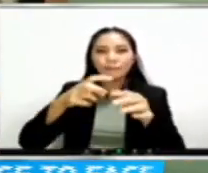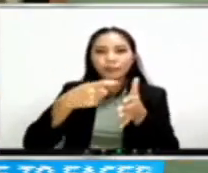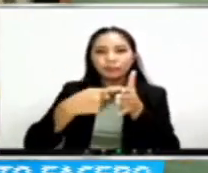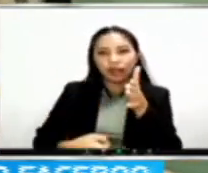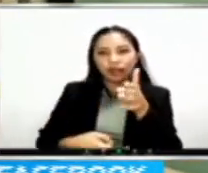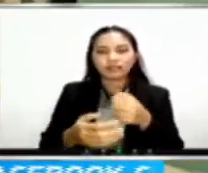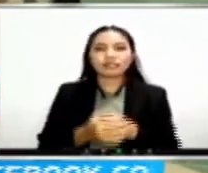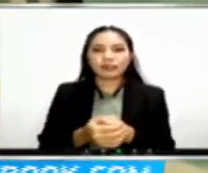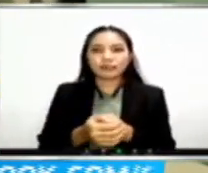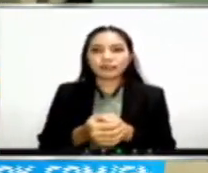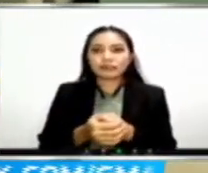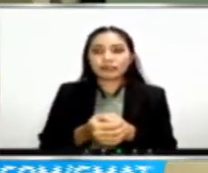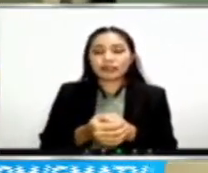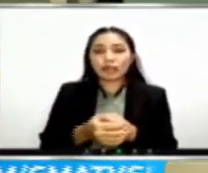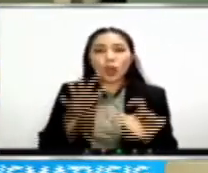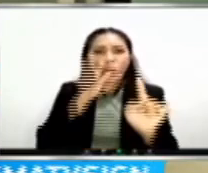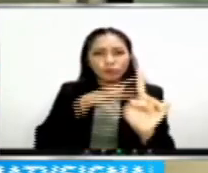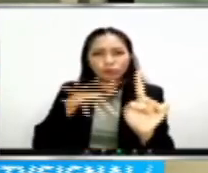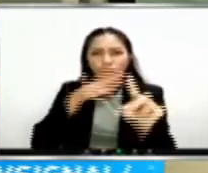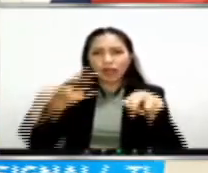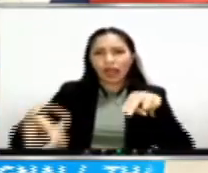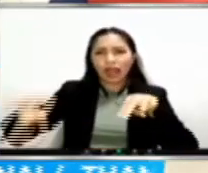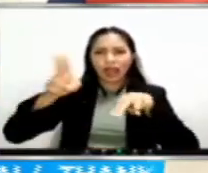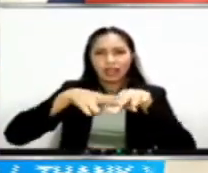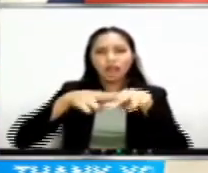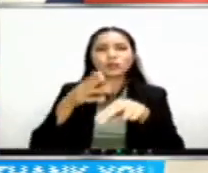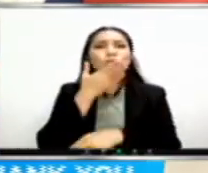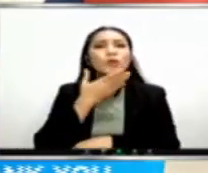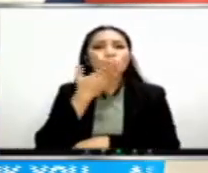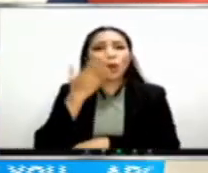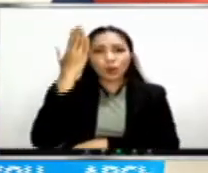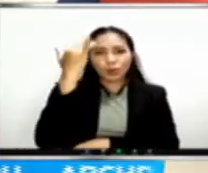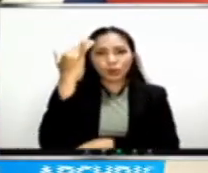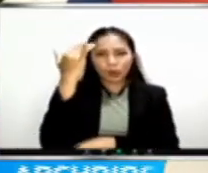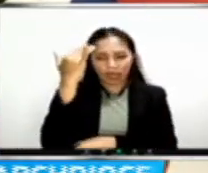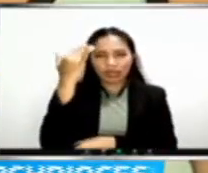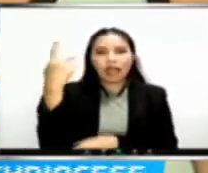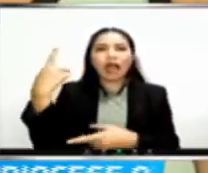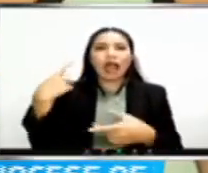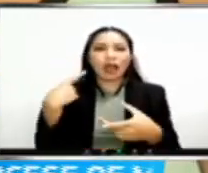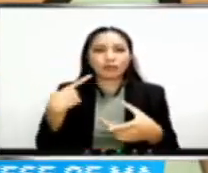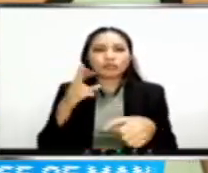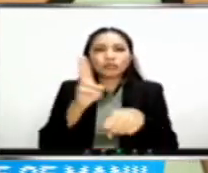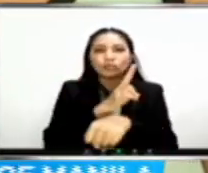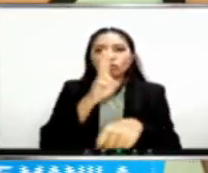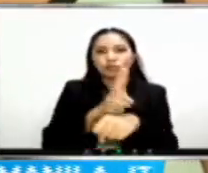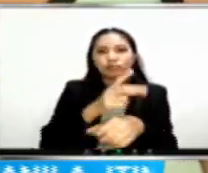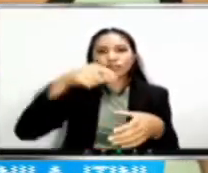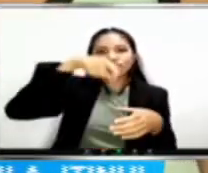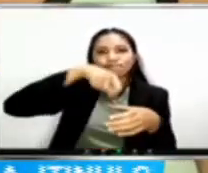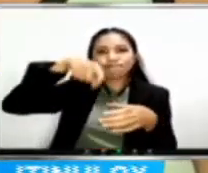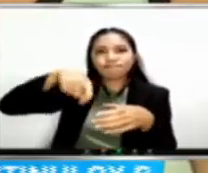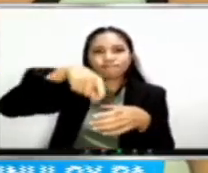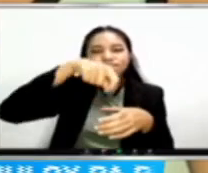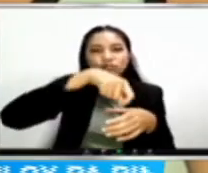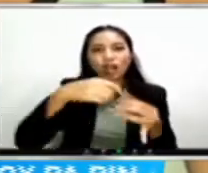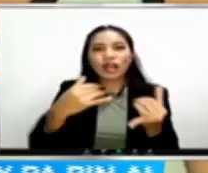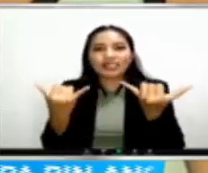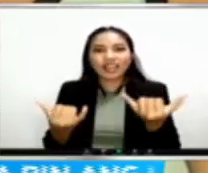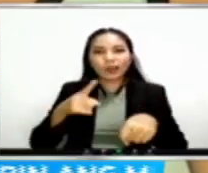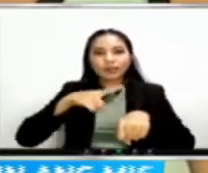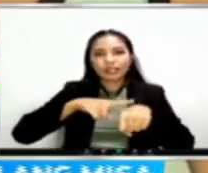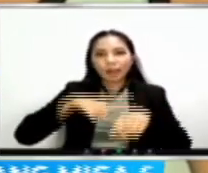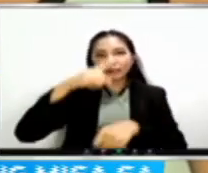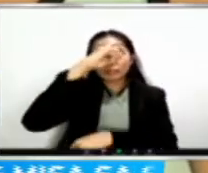asukal dahil isa ito sa sangkap ng panindang halo-halo na patok habang umiinit ang panahon. Dati ano eh, nakukuha ko ng 50